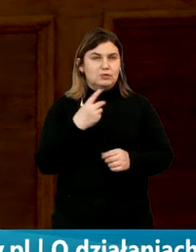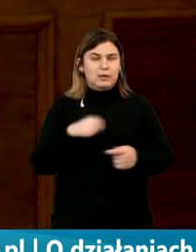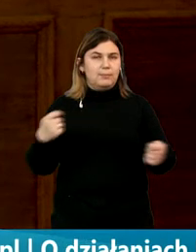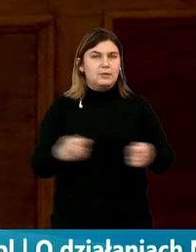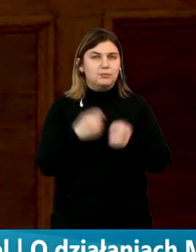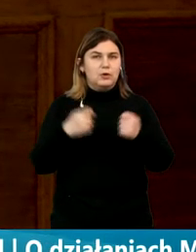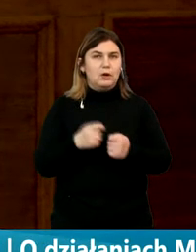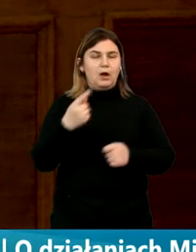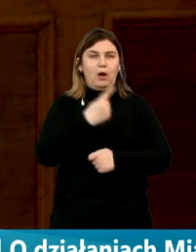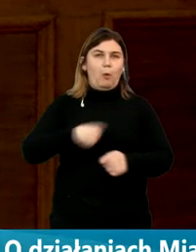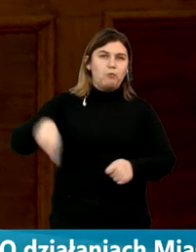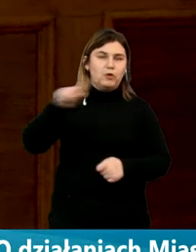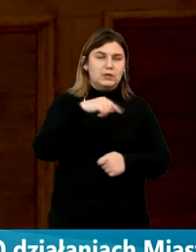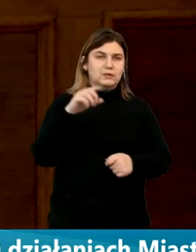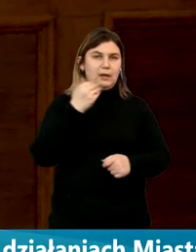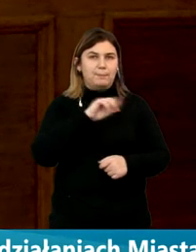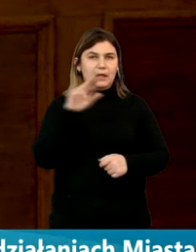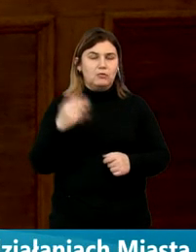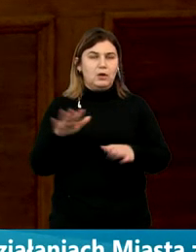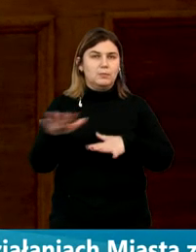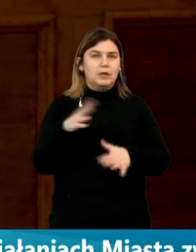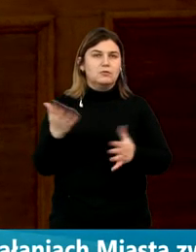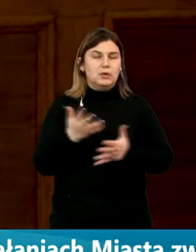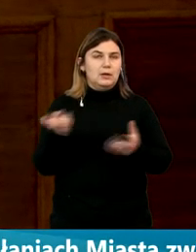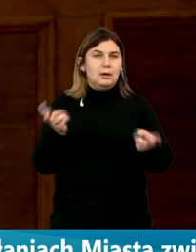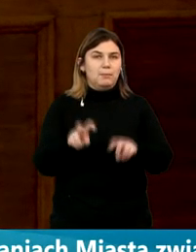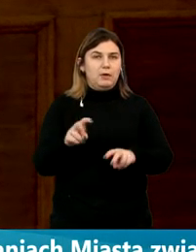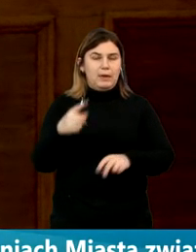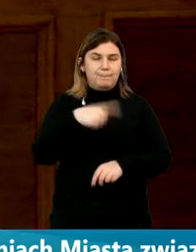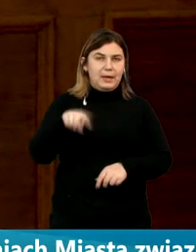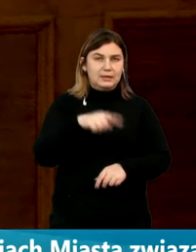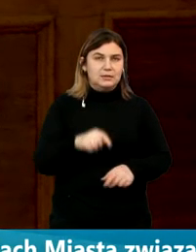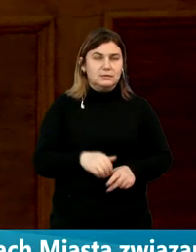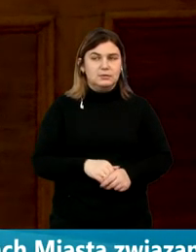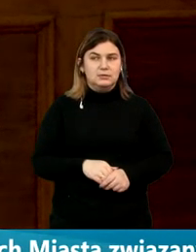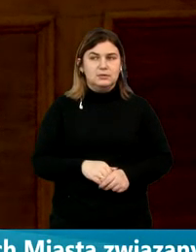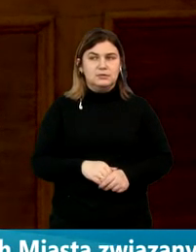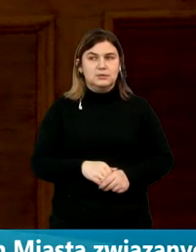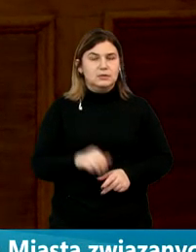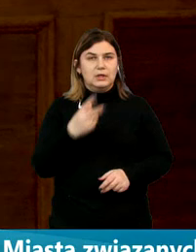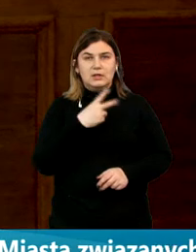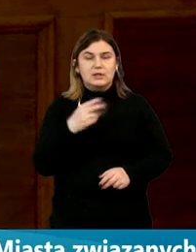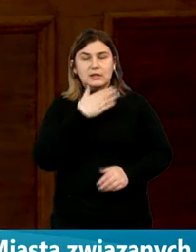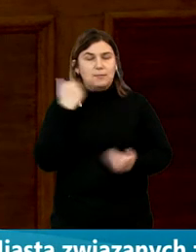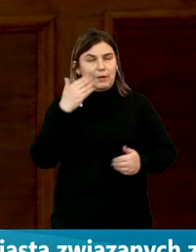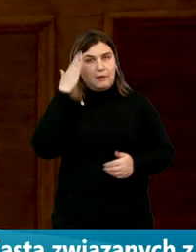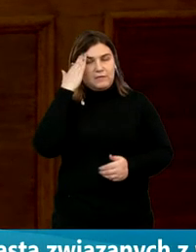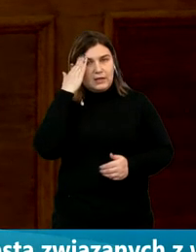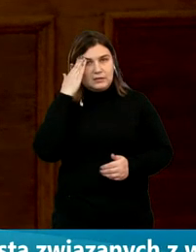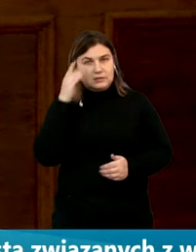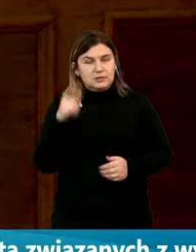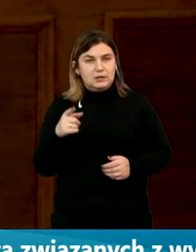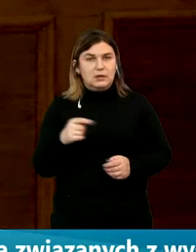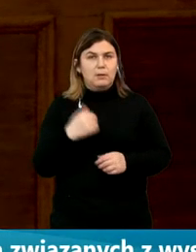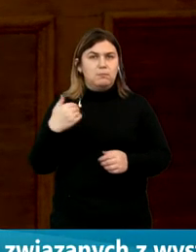budową obwodnicy Mierzyna od miejsca, gdzie ma powstać pętla? Nie posiadam takiej wiedzy, Panie Łukaszu, aby